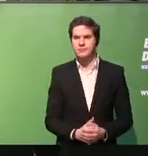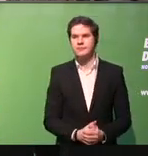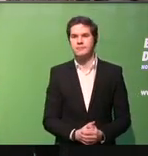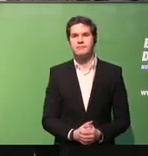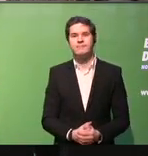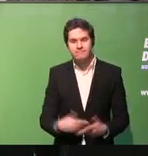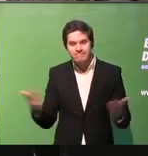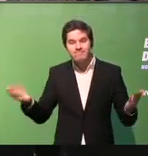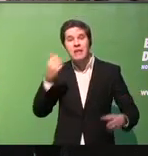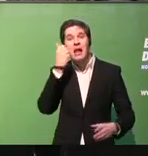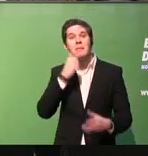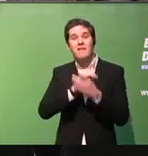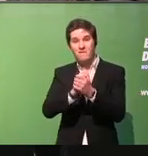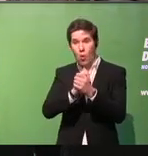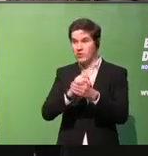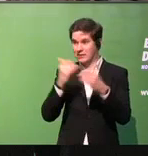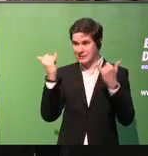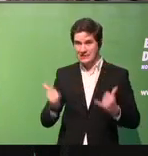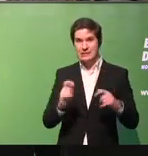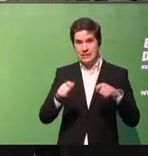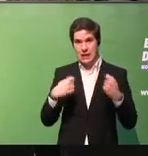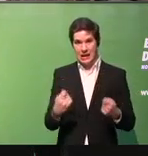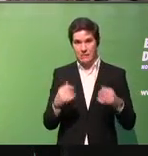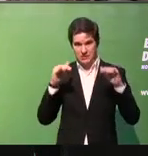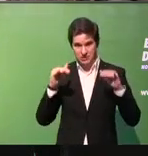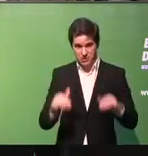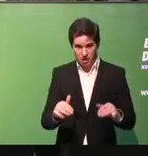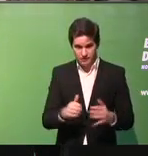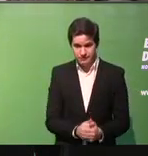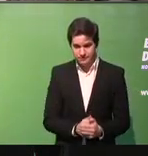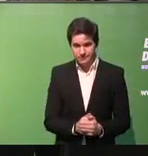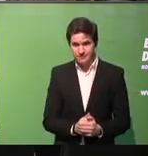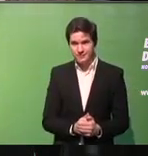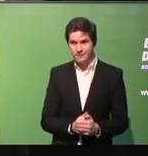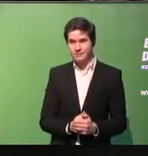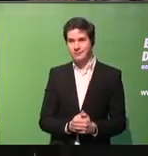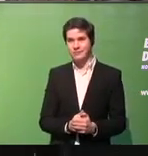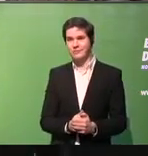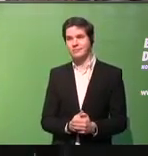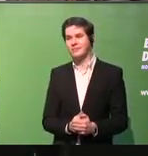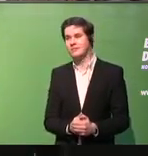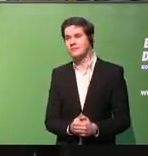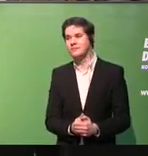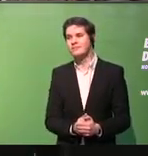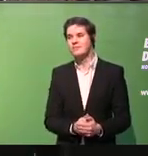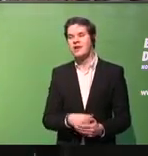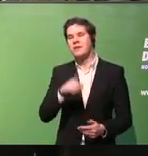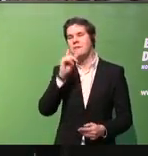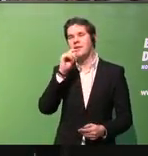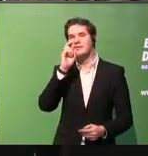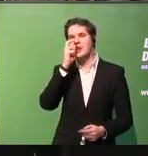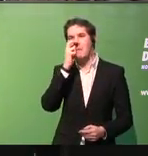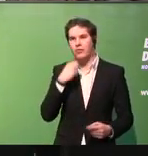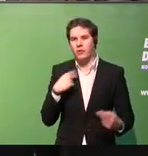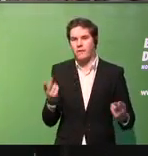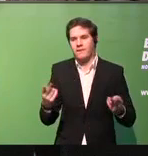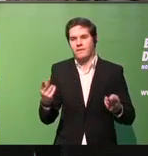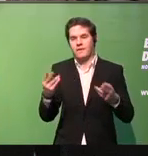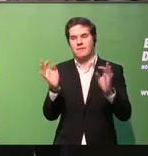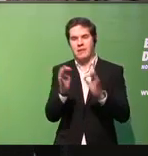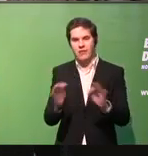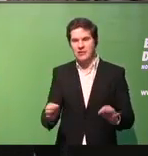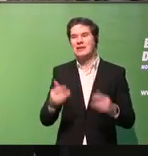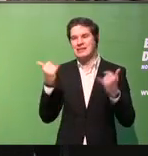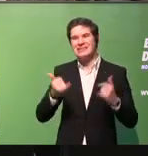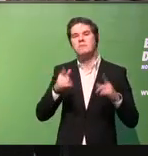liebe Delegierte, wir haben ein Ergebnis. Ich nehme die Spannung raus. Wir werden in einen zweiten